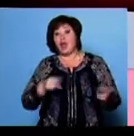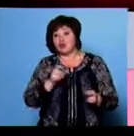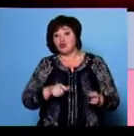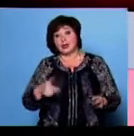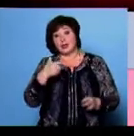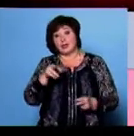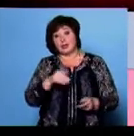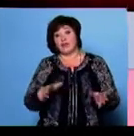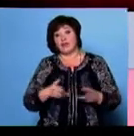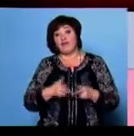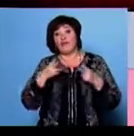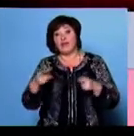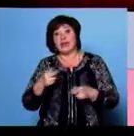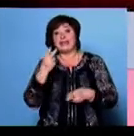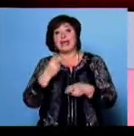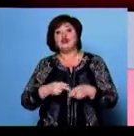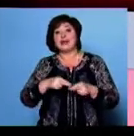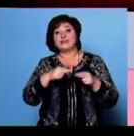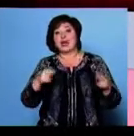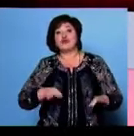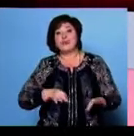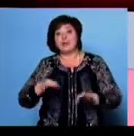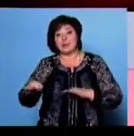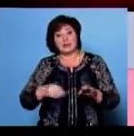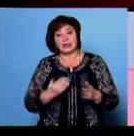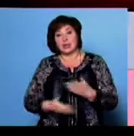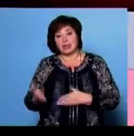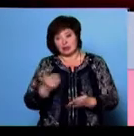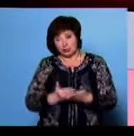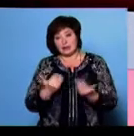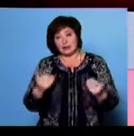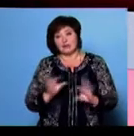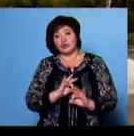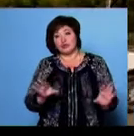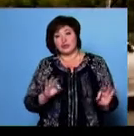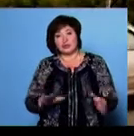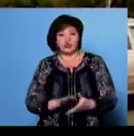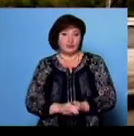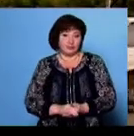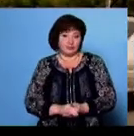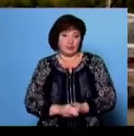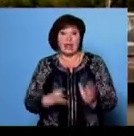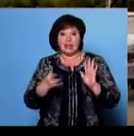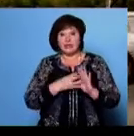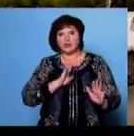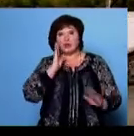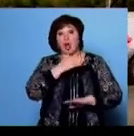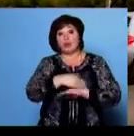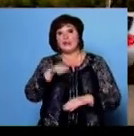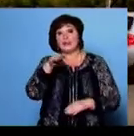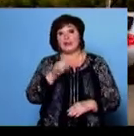переездам. Какие результаты дает такая совместная профработа, выяснили наши корреспонденты. 9 утра, улица